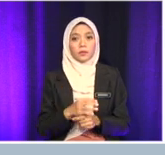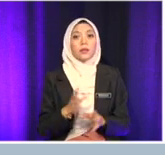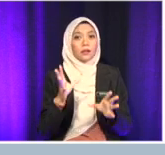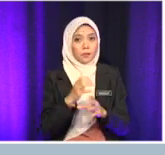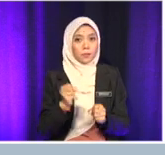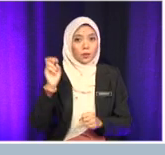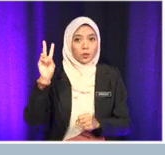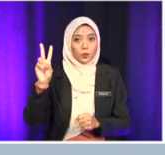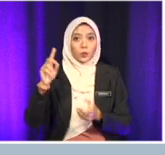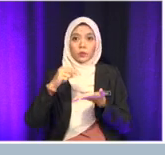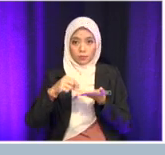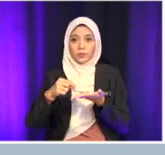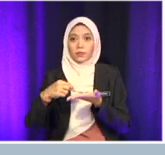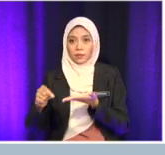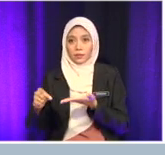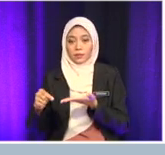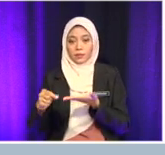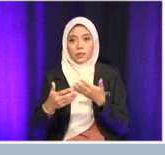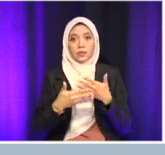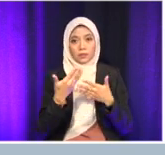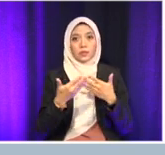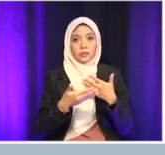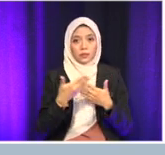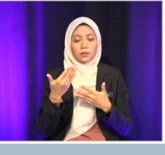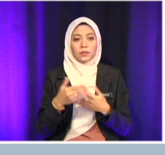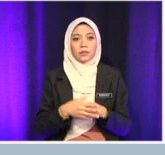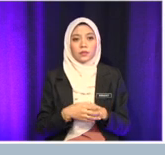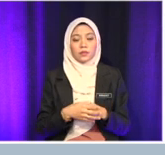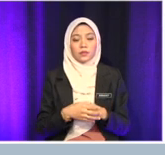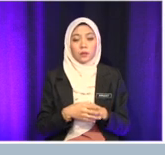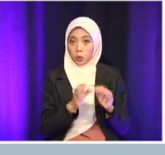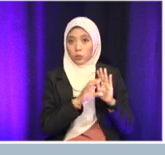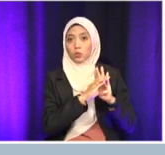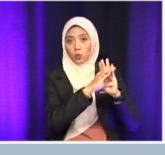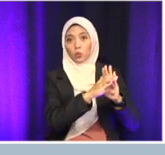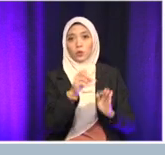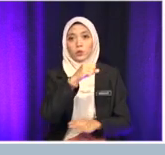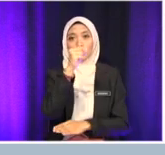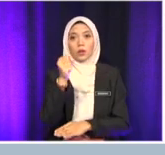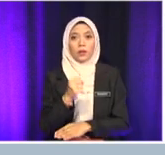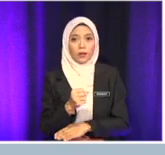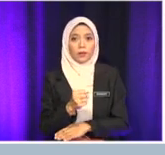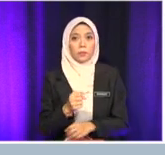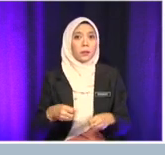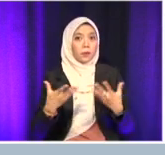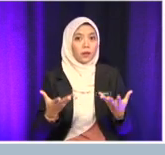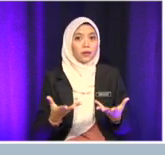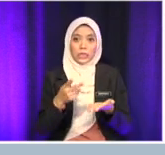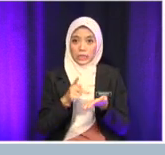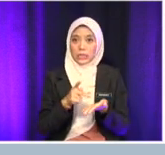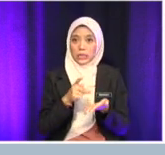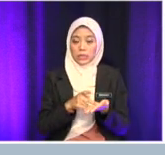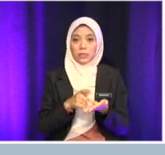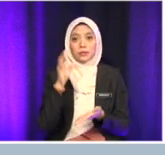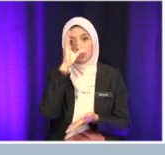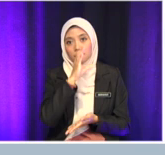Dul maka Senang saja oke itu contoh yang pertama bagaimana kita mencari image bagi sesuatu